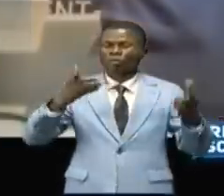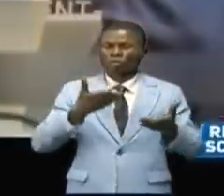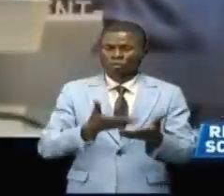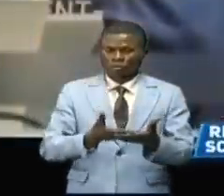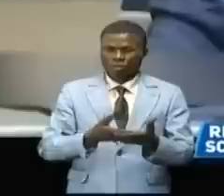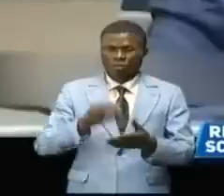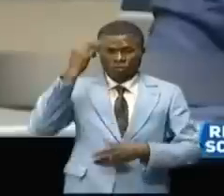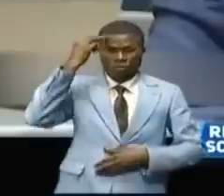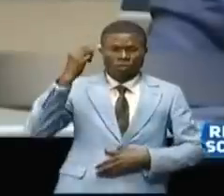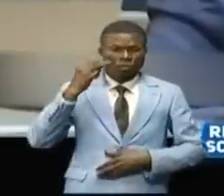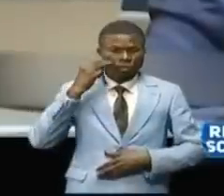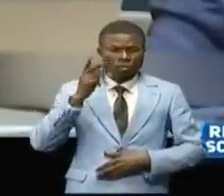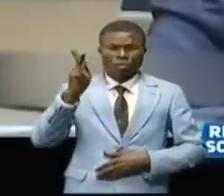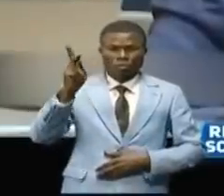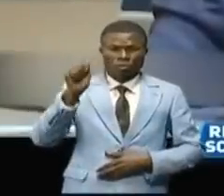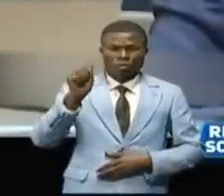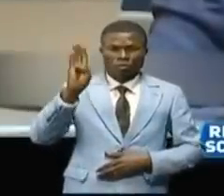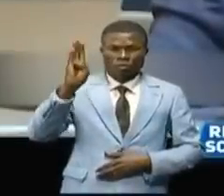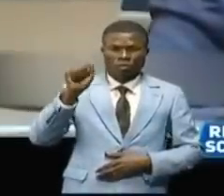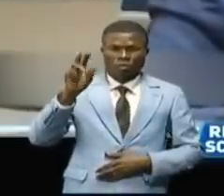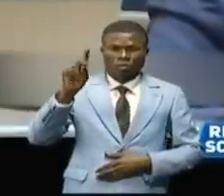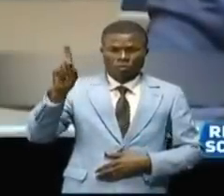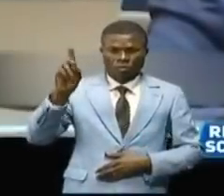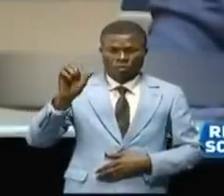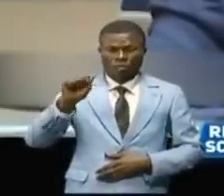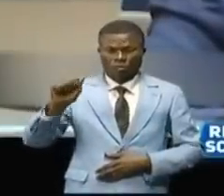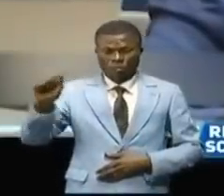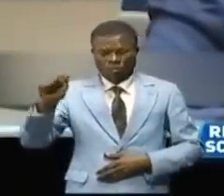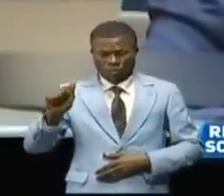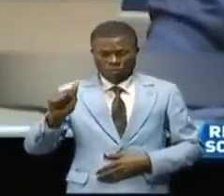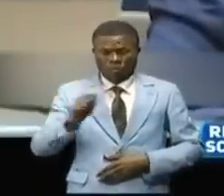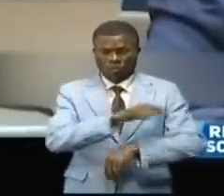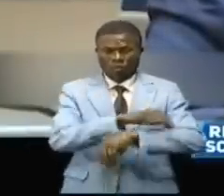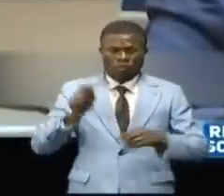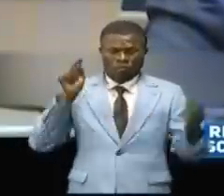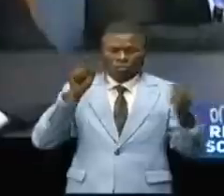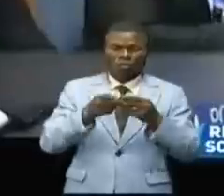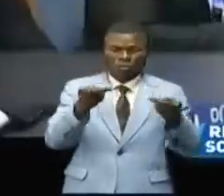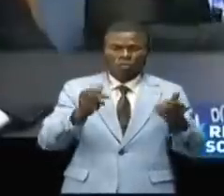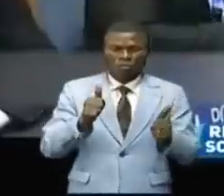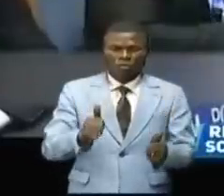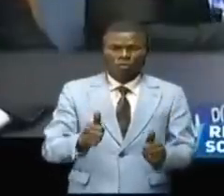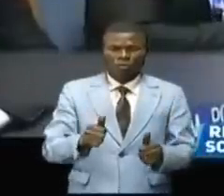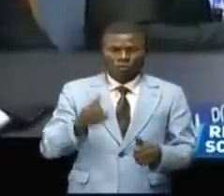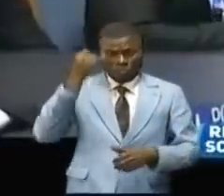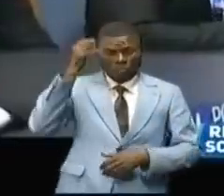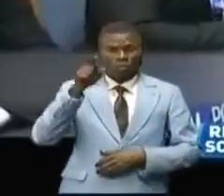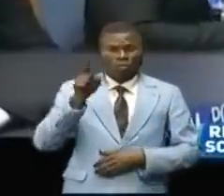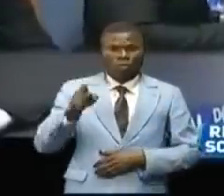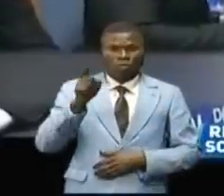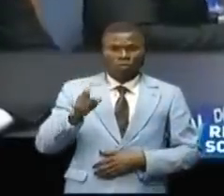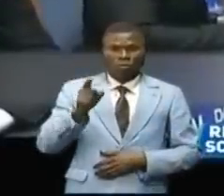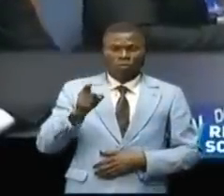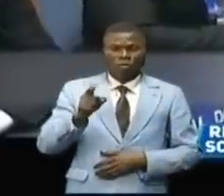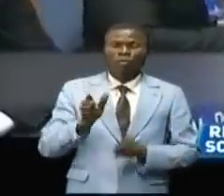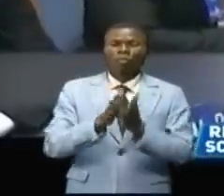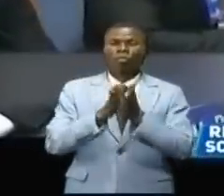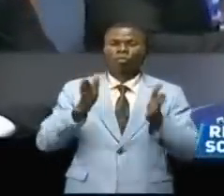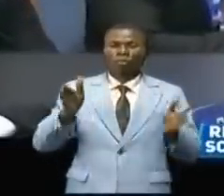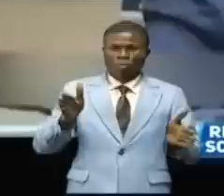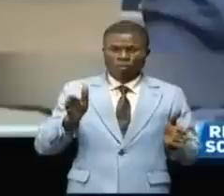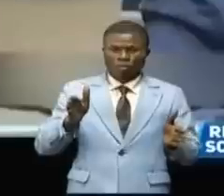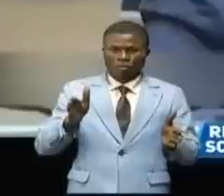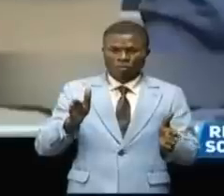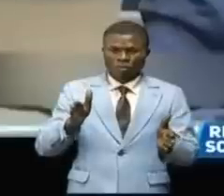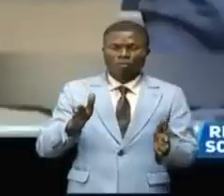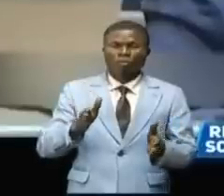Le ministre Kabanda lui-même a déjà fait les paris de mener jusqu'à bon port son initiative. En clair, le